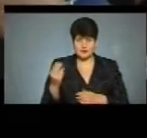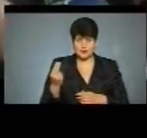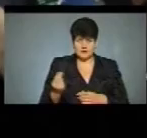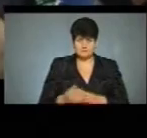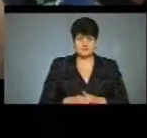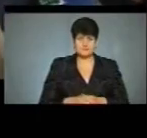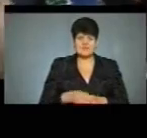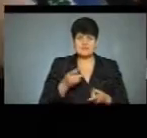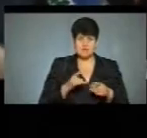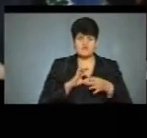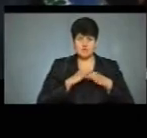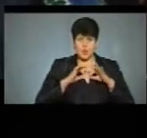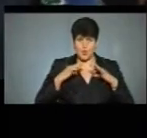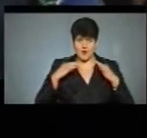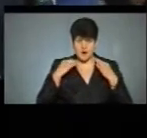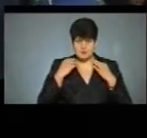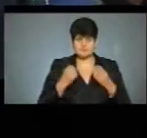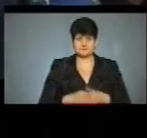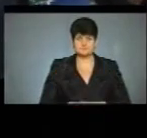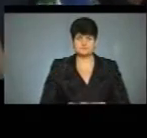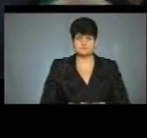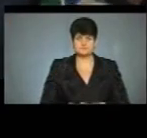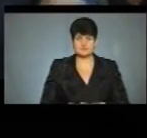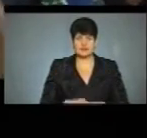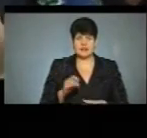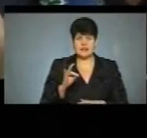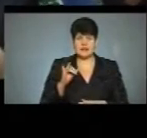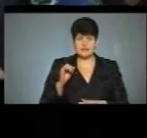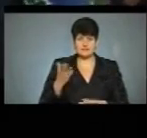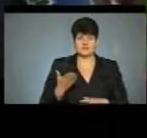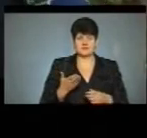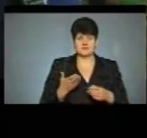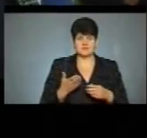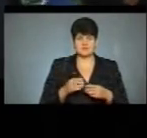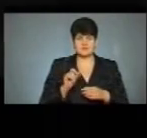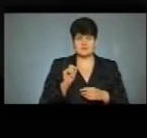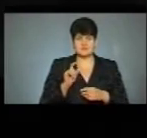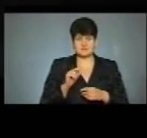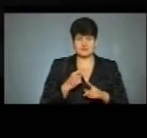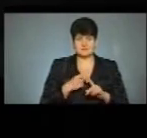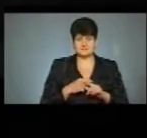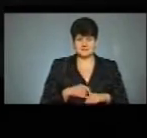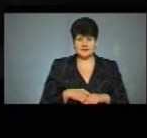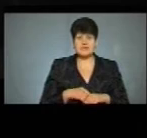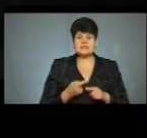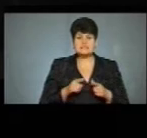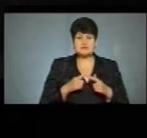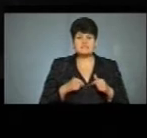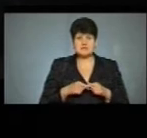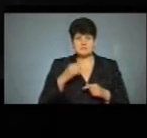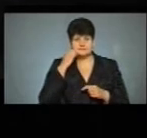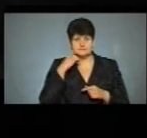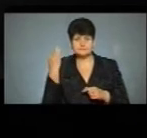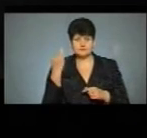Справжні коралі з рифами срібними та золотим хрестиком. Це відділ стародавньої історії.